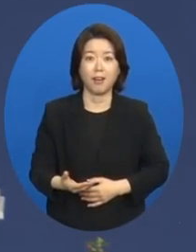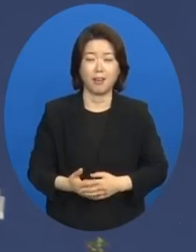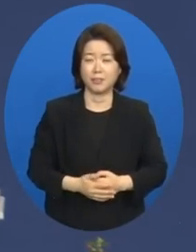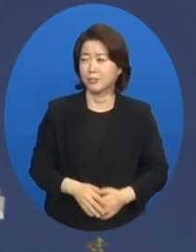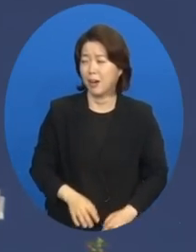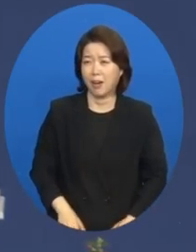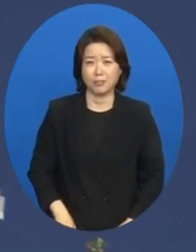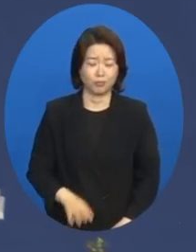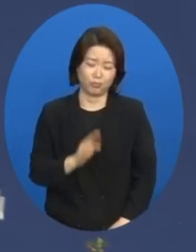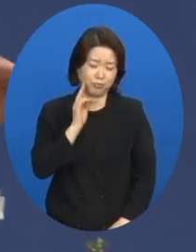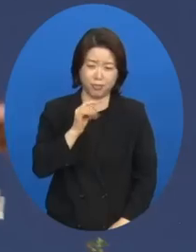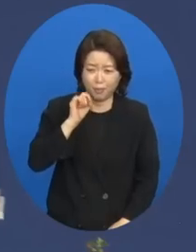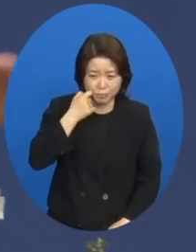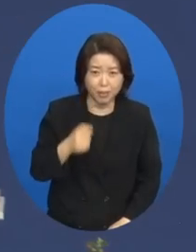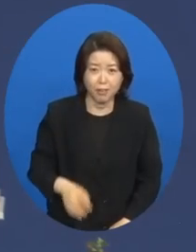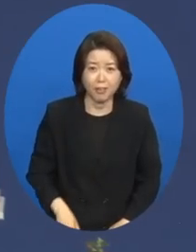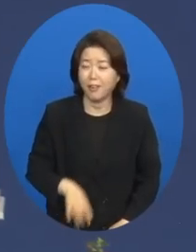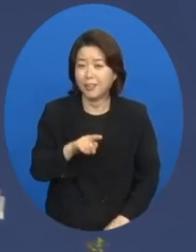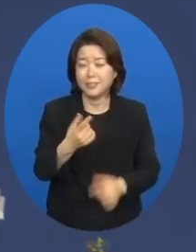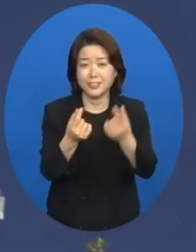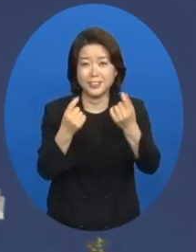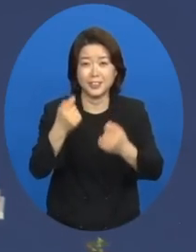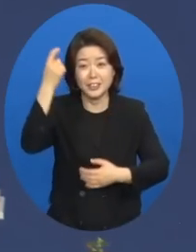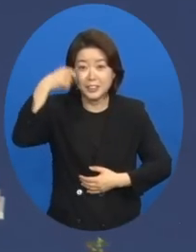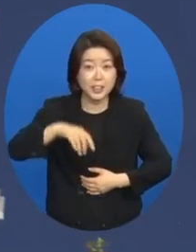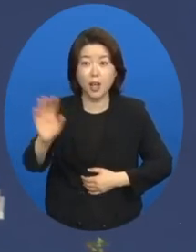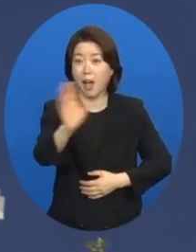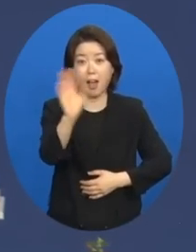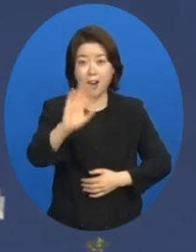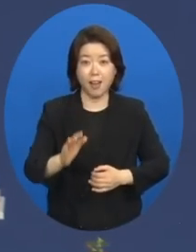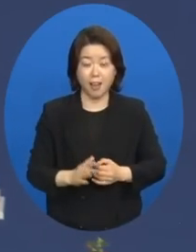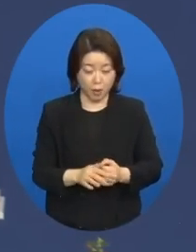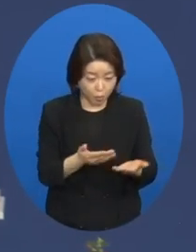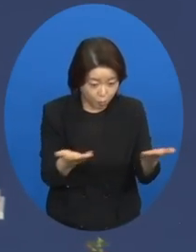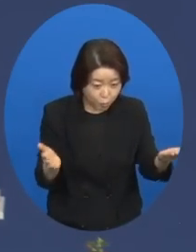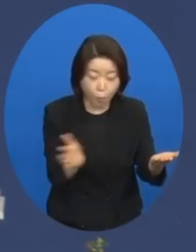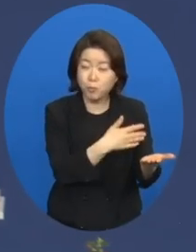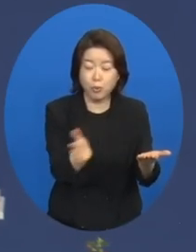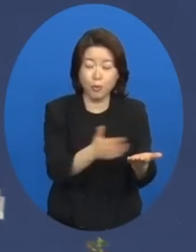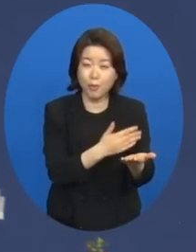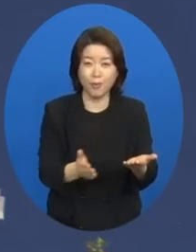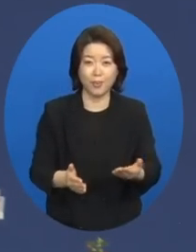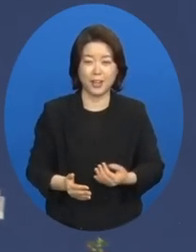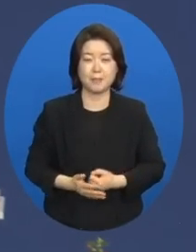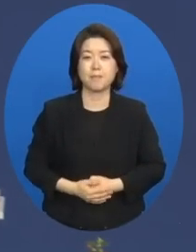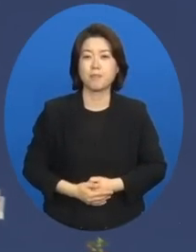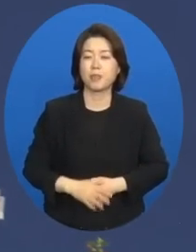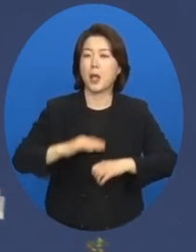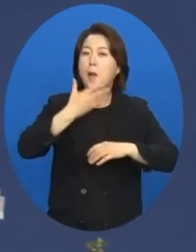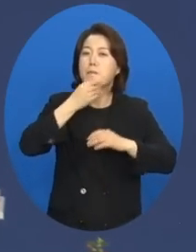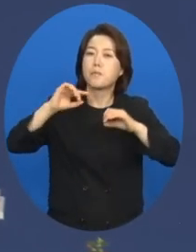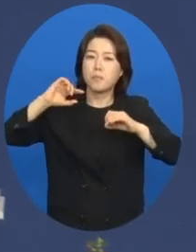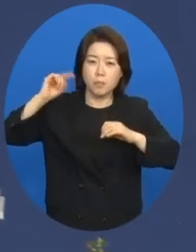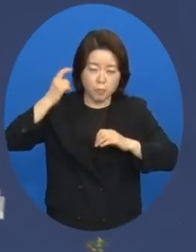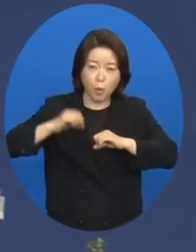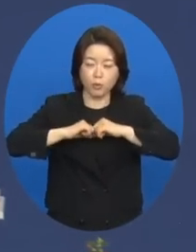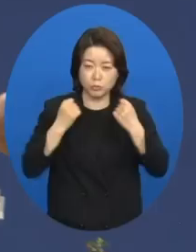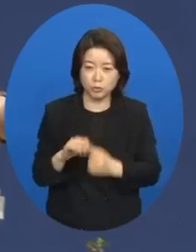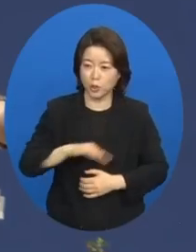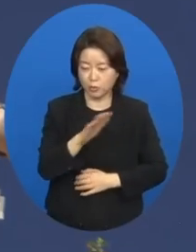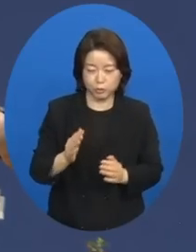너무 어려워요. 뭐 이런 느낌을 어디 한 구석 찾아올 수가 없어요. 복음 순종하면 우리 행할